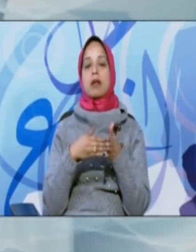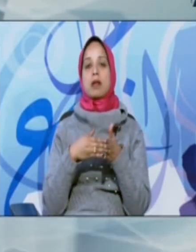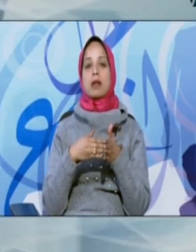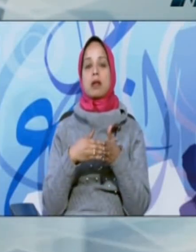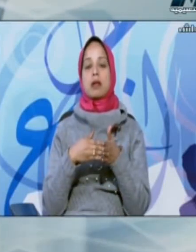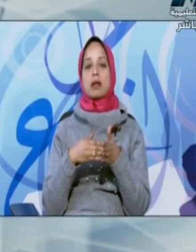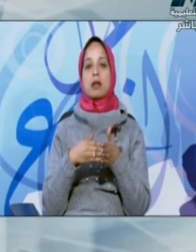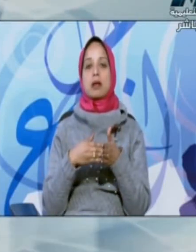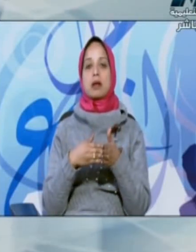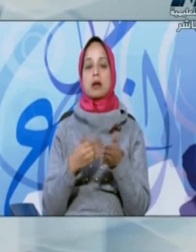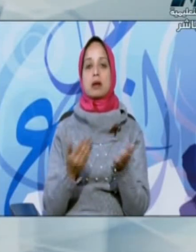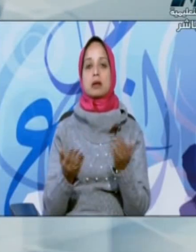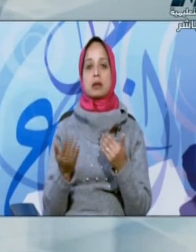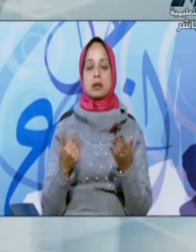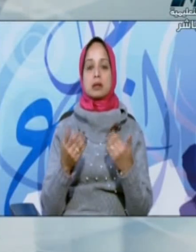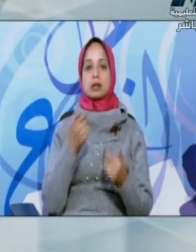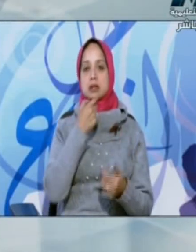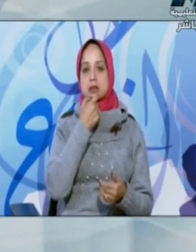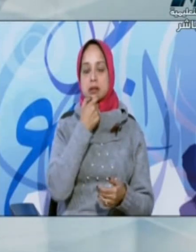الاحتلال